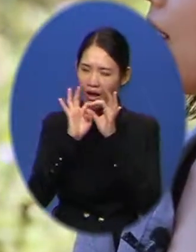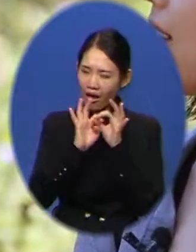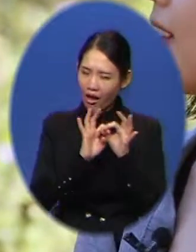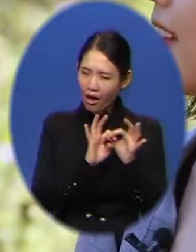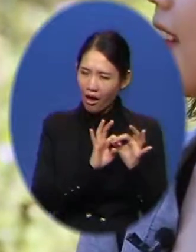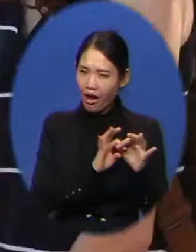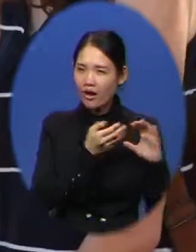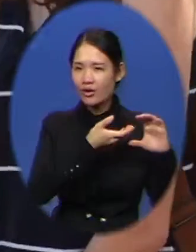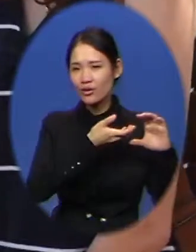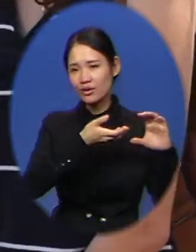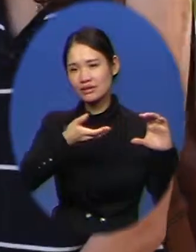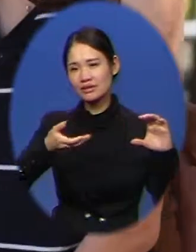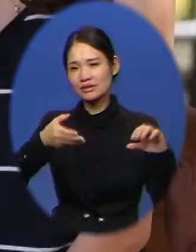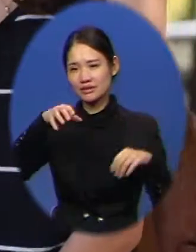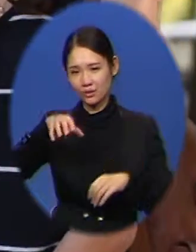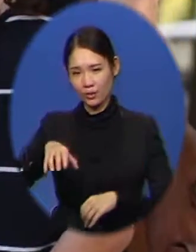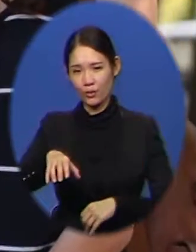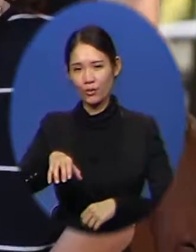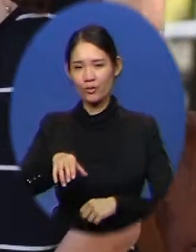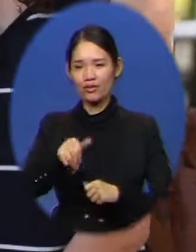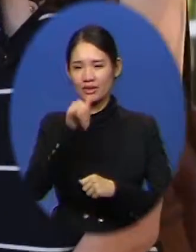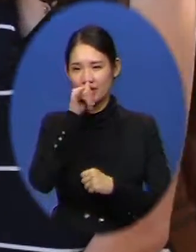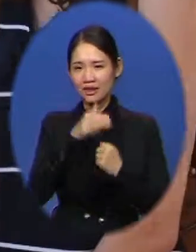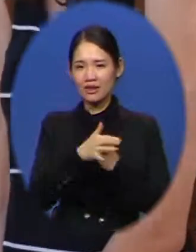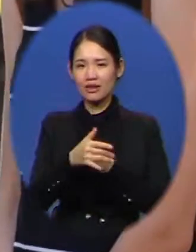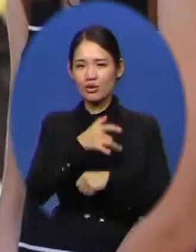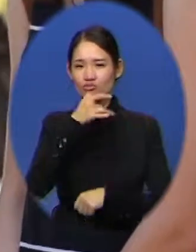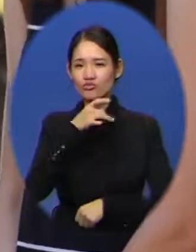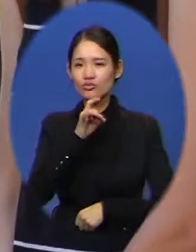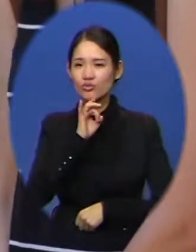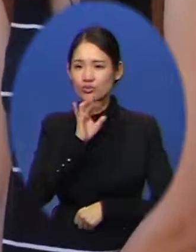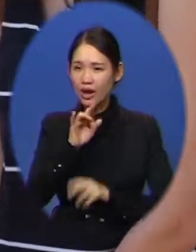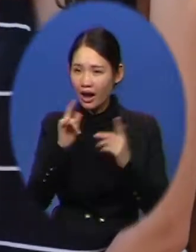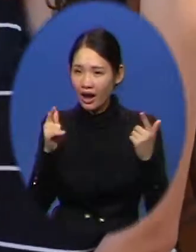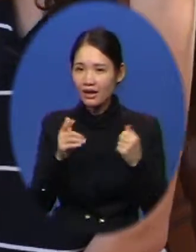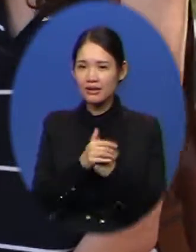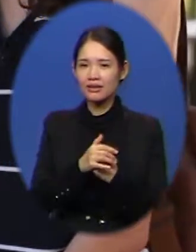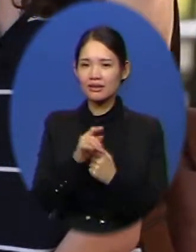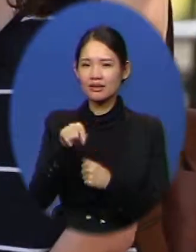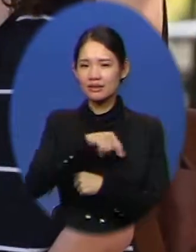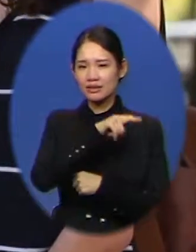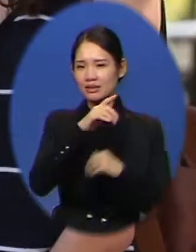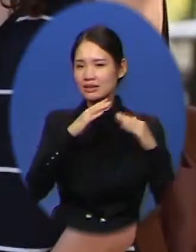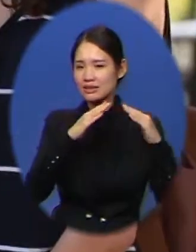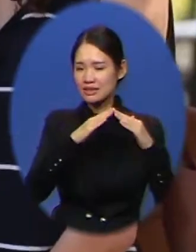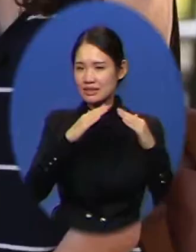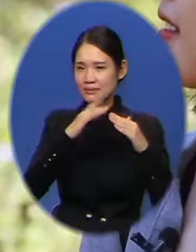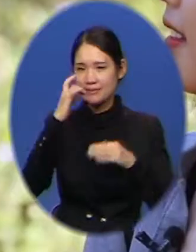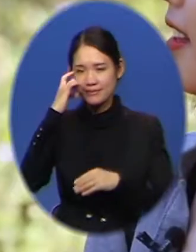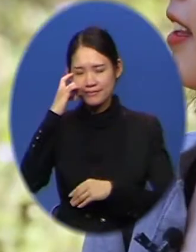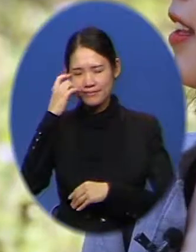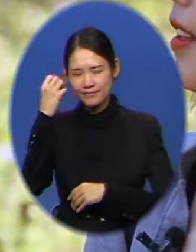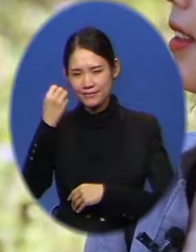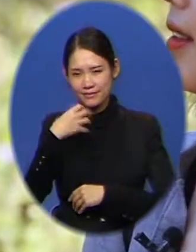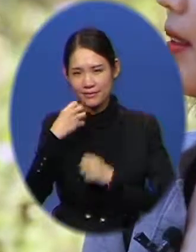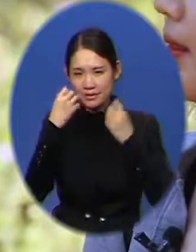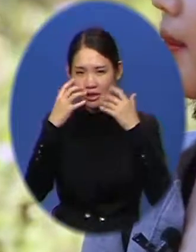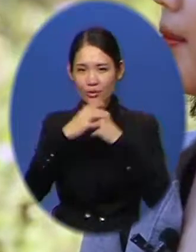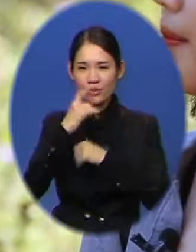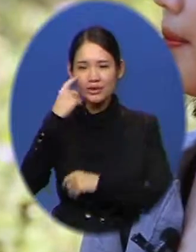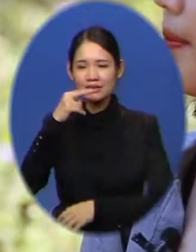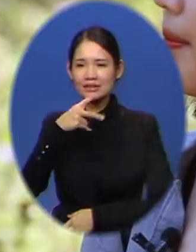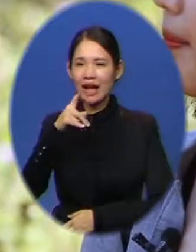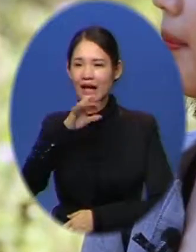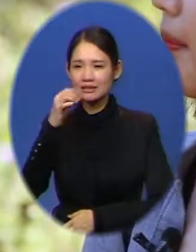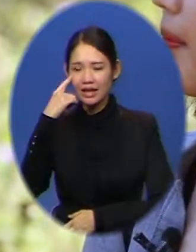그래서 활례정이에요. 단지 물만 들어오는 게 아니라 이 집의 사상, 계속 새로운 사상을 받아들인 이 집의